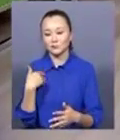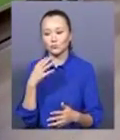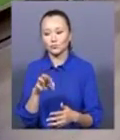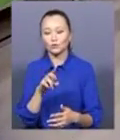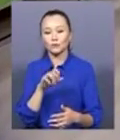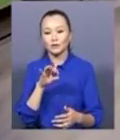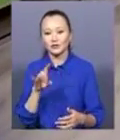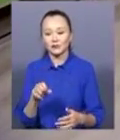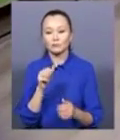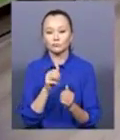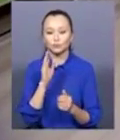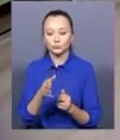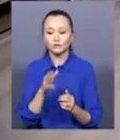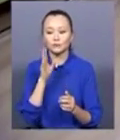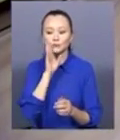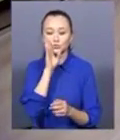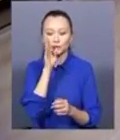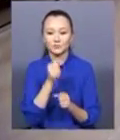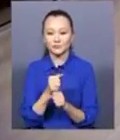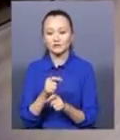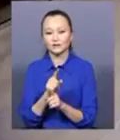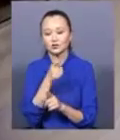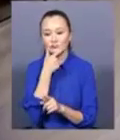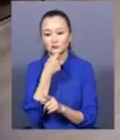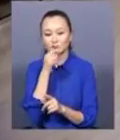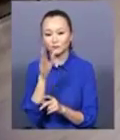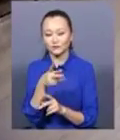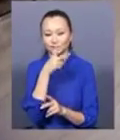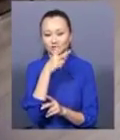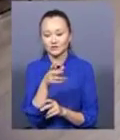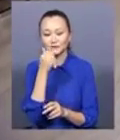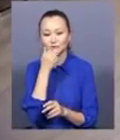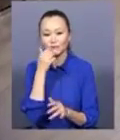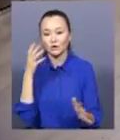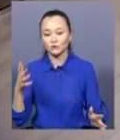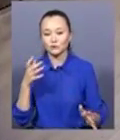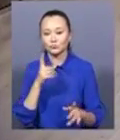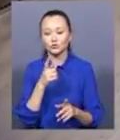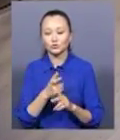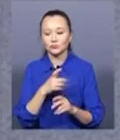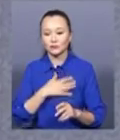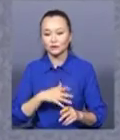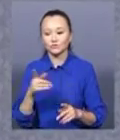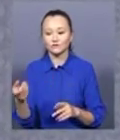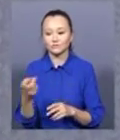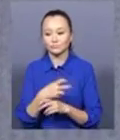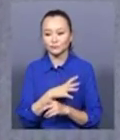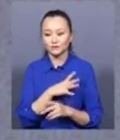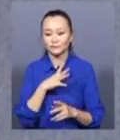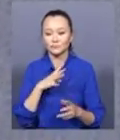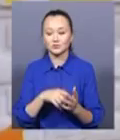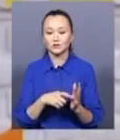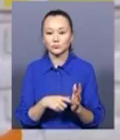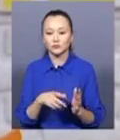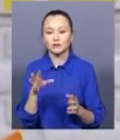Гульмиры и будут по утрам их выполнять и выглядеть так же красиво. Ну что ж, спасибо вам огромное. Очень рад, что вы сегодня были со мной в